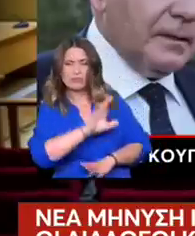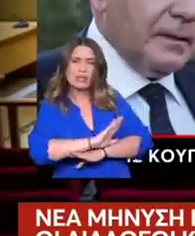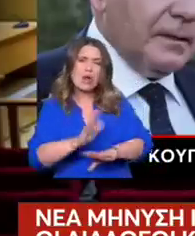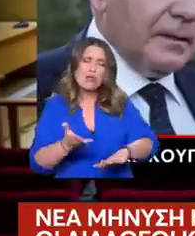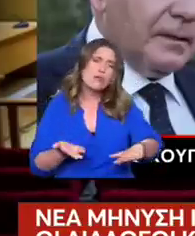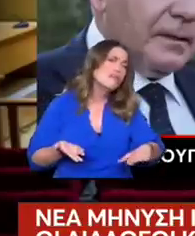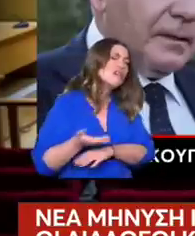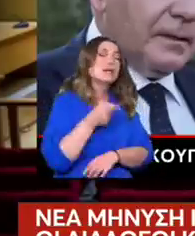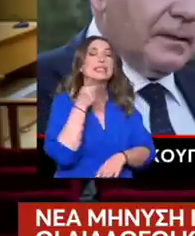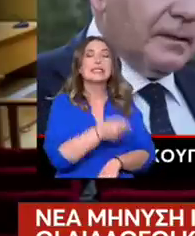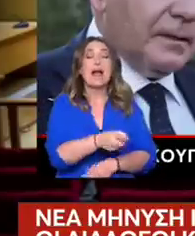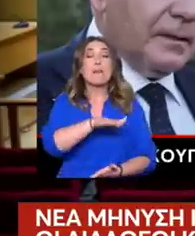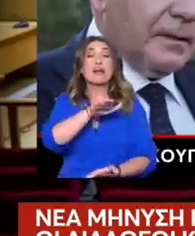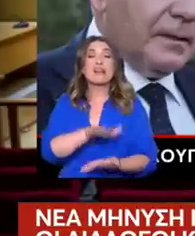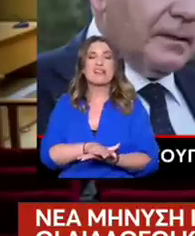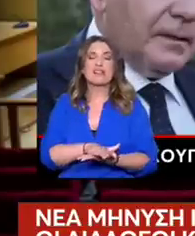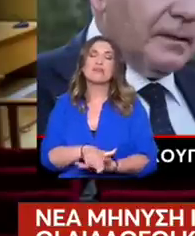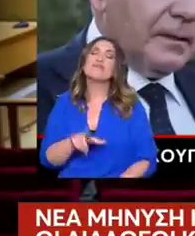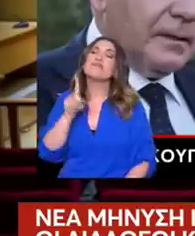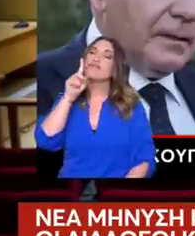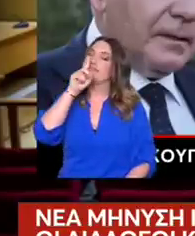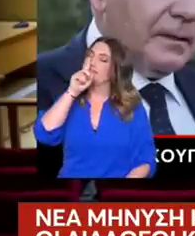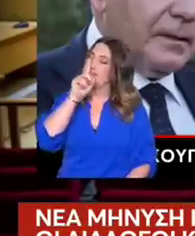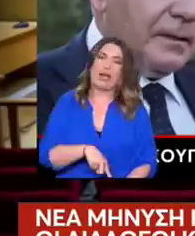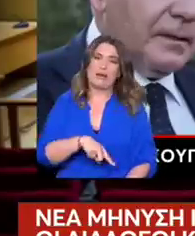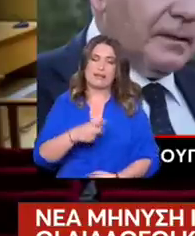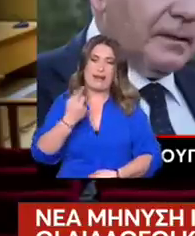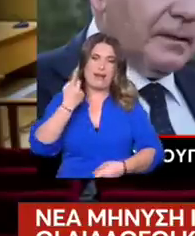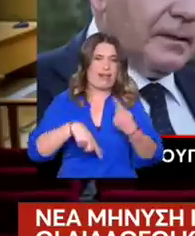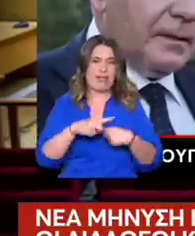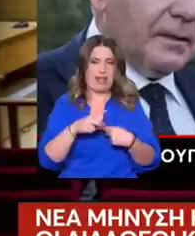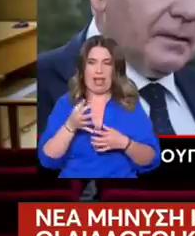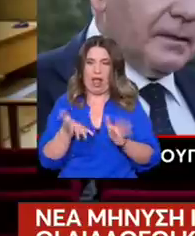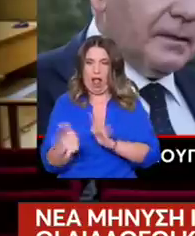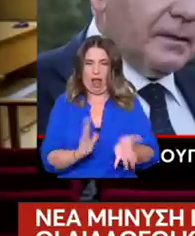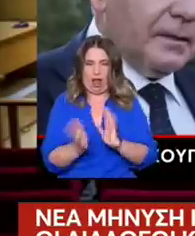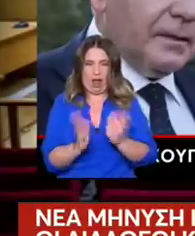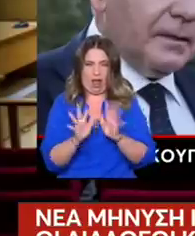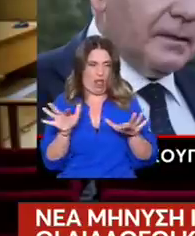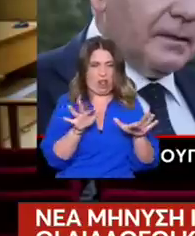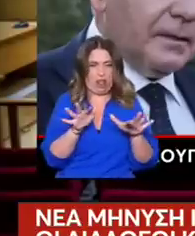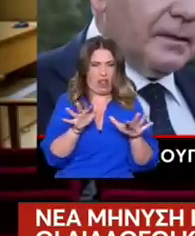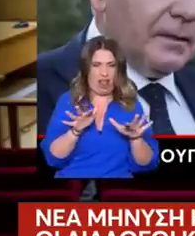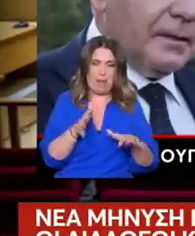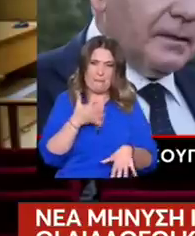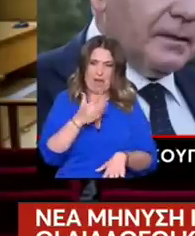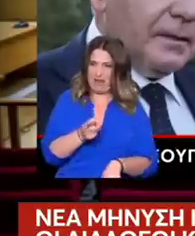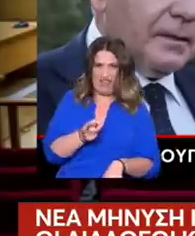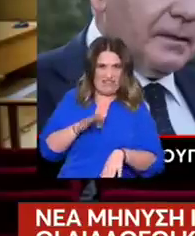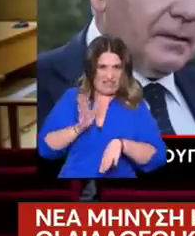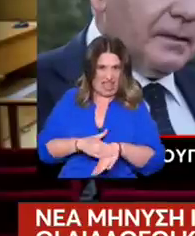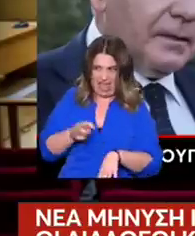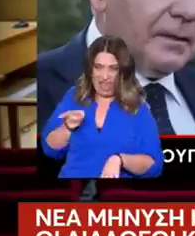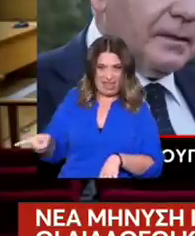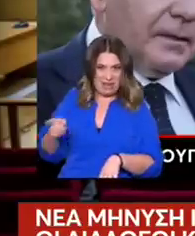μάρτυρα για ψευδή κατάθεση και για ψευδή καταμήνυση, γιατί θέλει να αποπροσανατολίσει την υπόθεση, φωτογραφίζοντας την εντολέα μου ότι είναι η